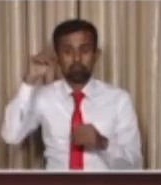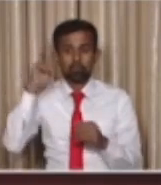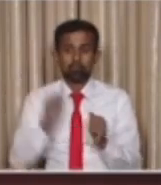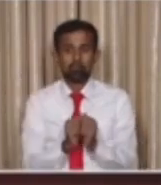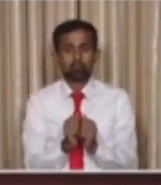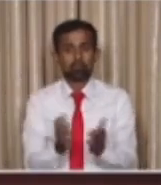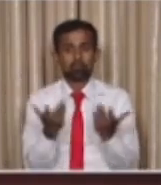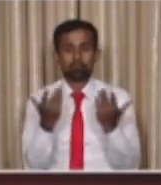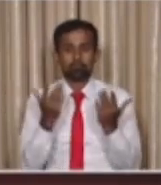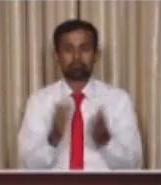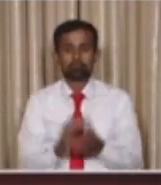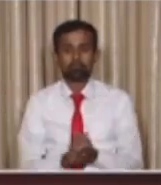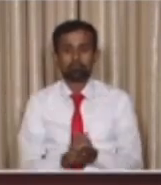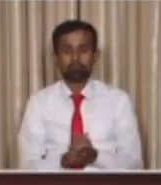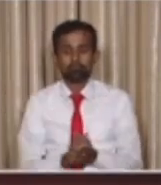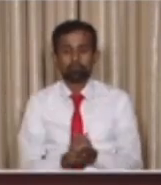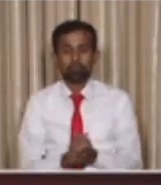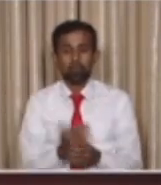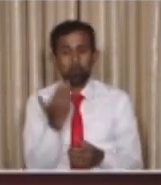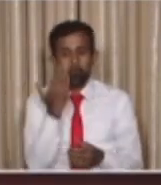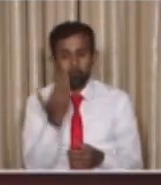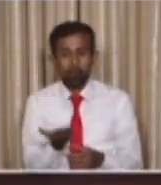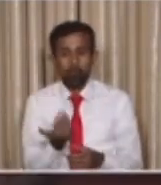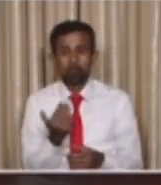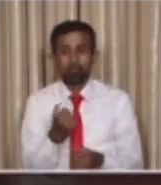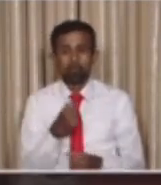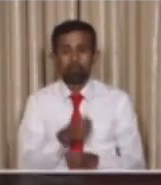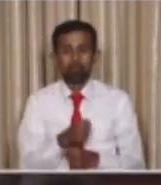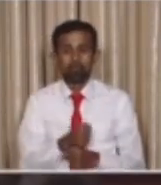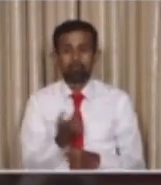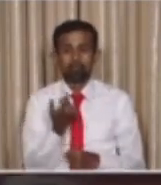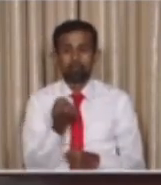වුණා. ඒකේ මොකද්ද මේ පෙන්වන්නේ?